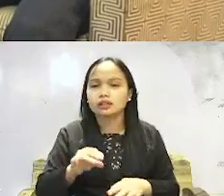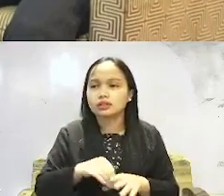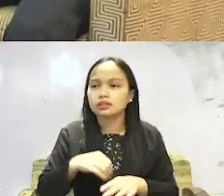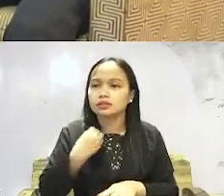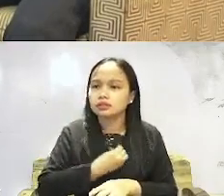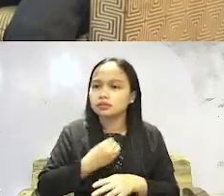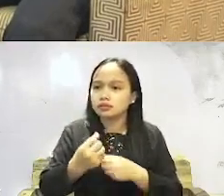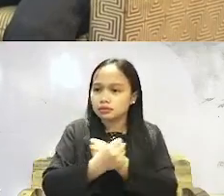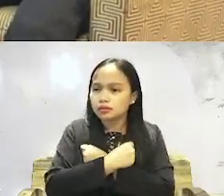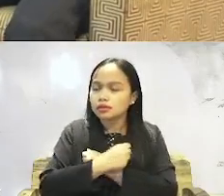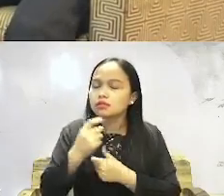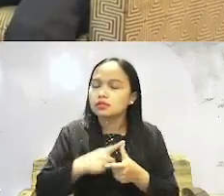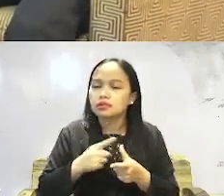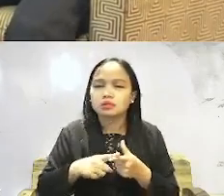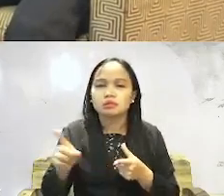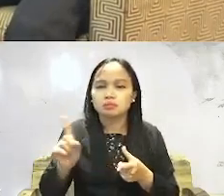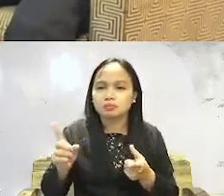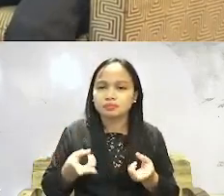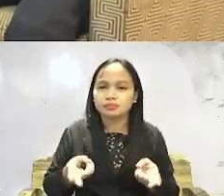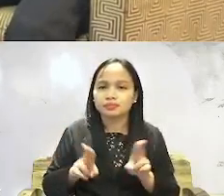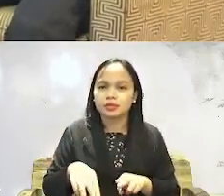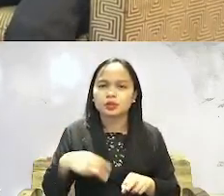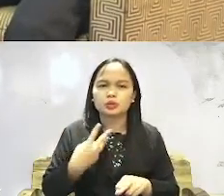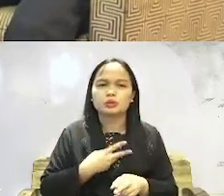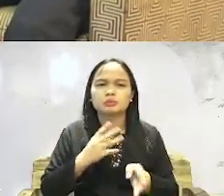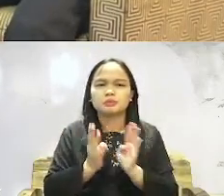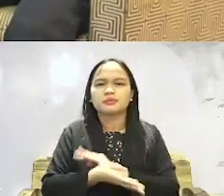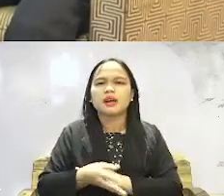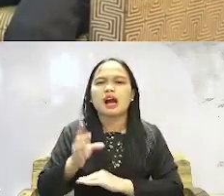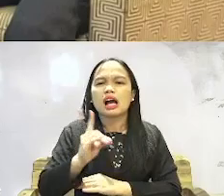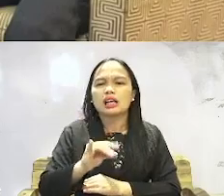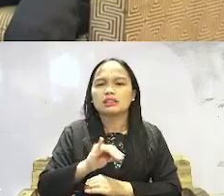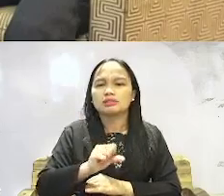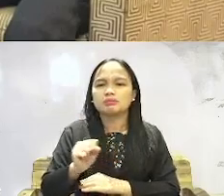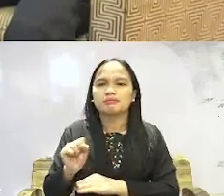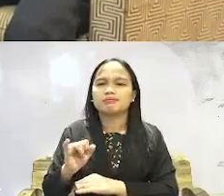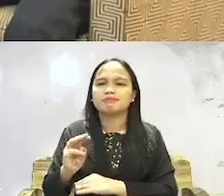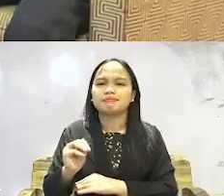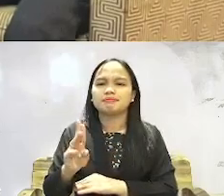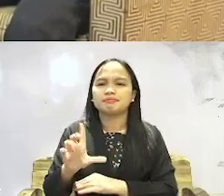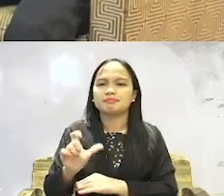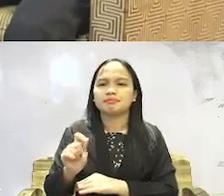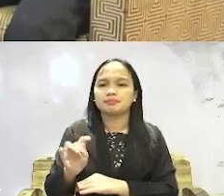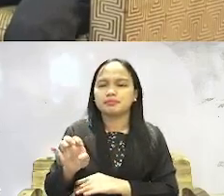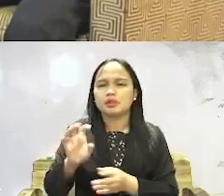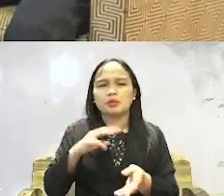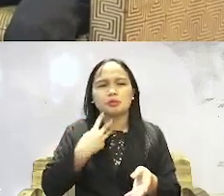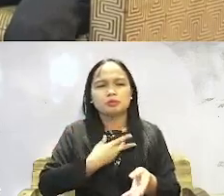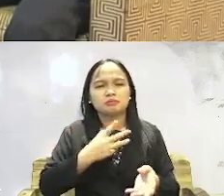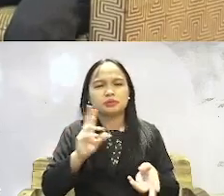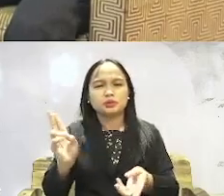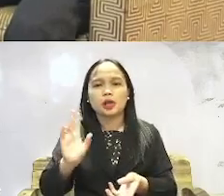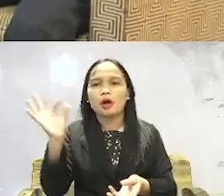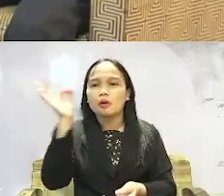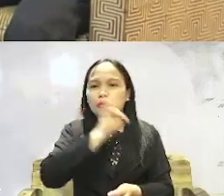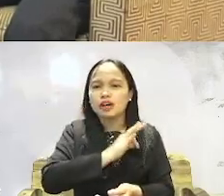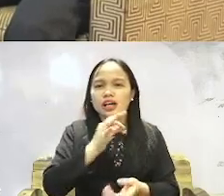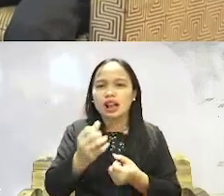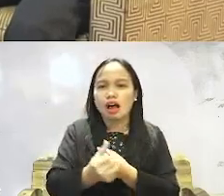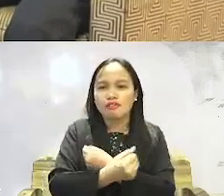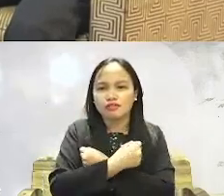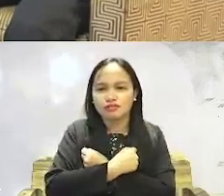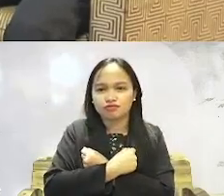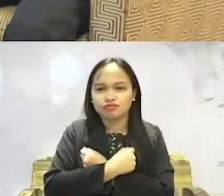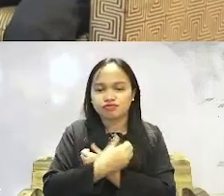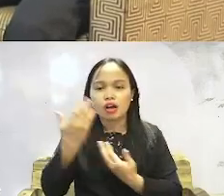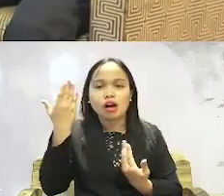natin, ang nangyayari, dissimulated love. So, fake na love, team focus. Kaya team focus, isipin natin